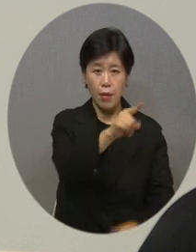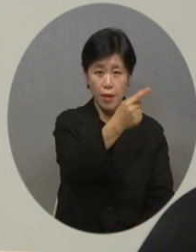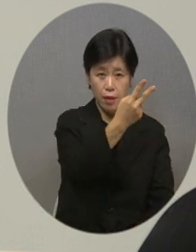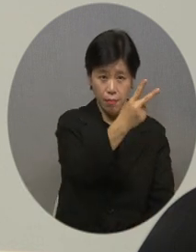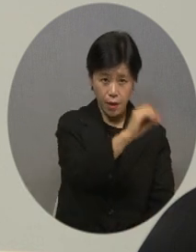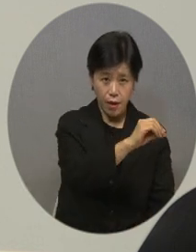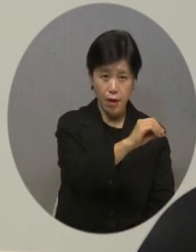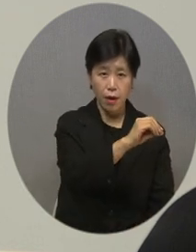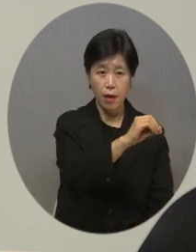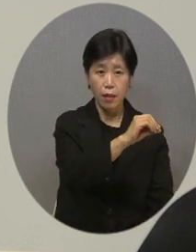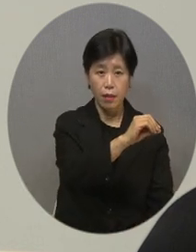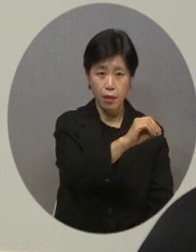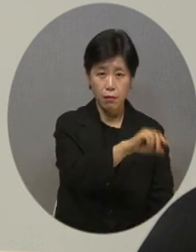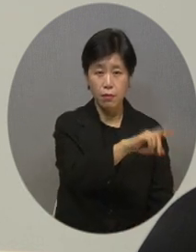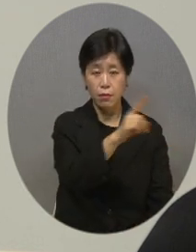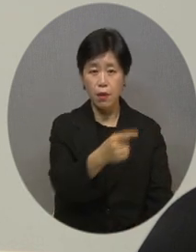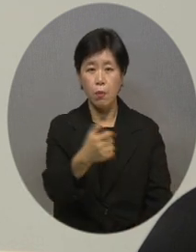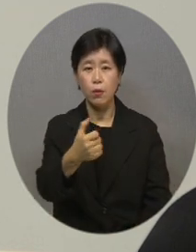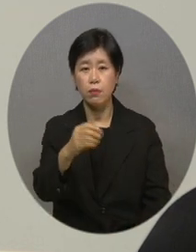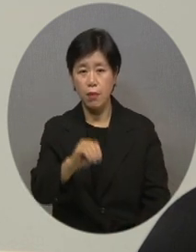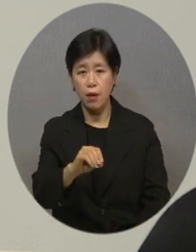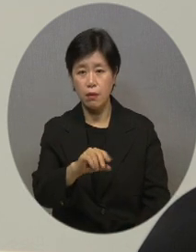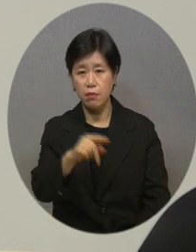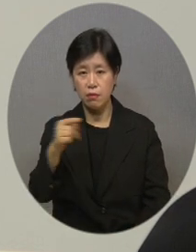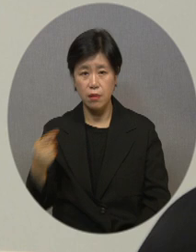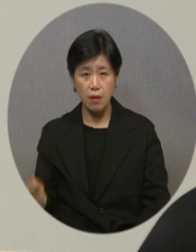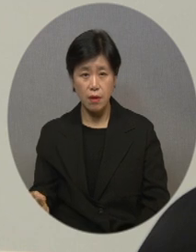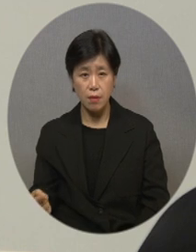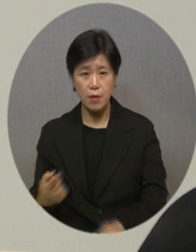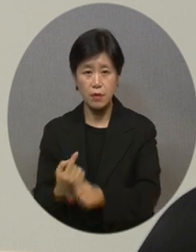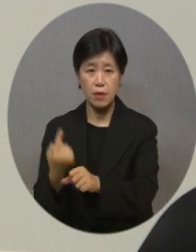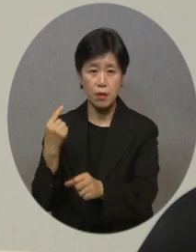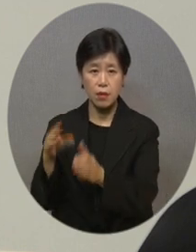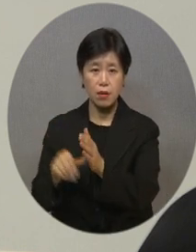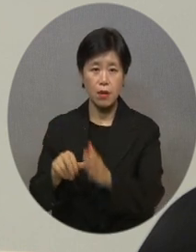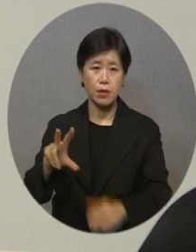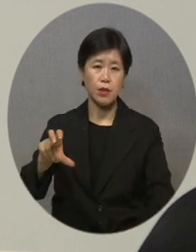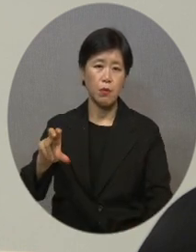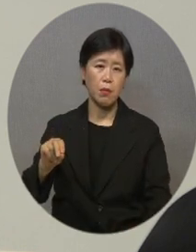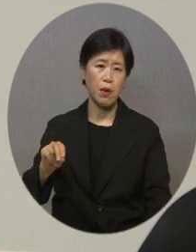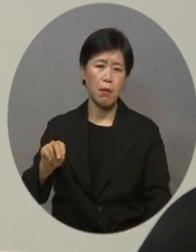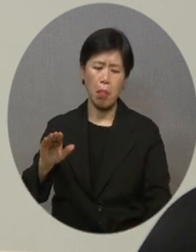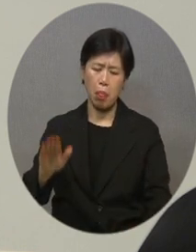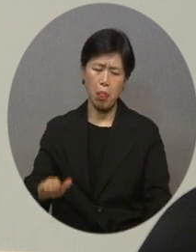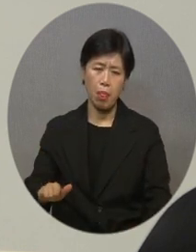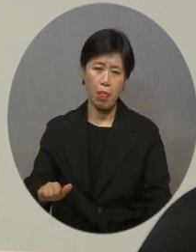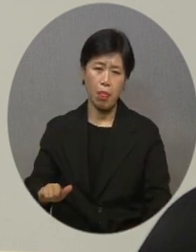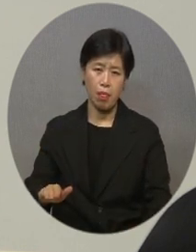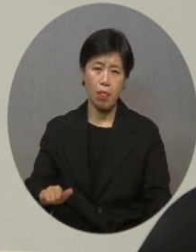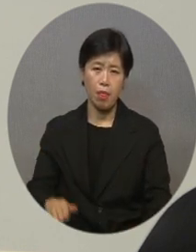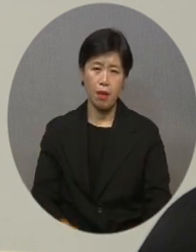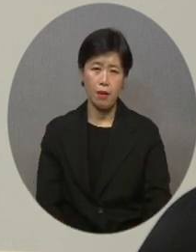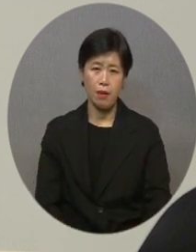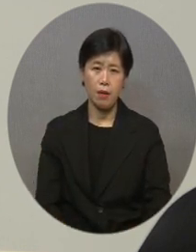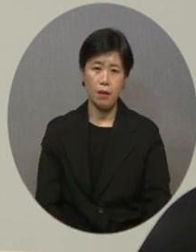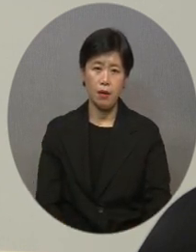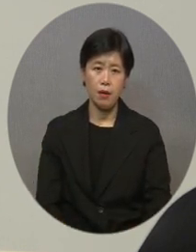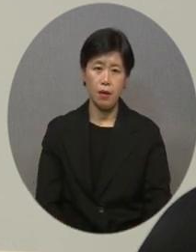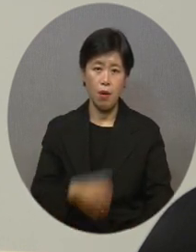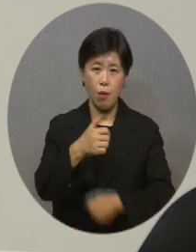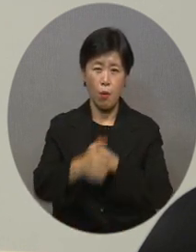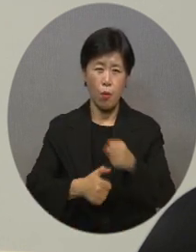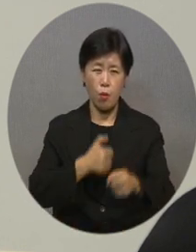한 50만 명이 안 되게 돼 있잖아요. 예. 그리고 마지막에는 지난해가 25만 명이 안 됩니다. 결국은 50년